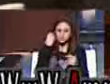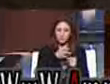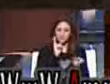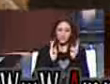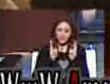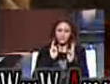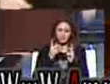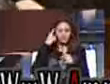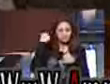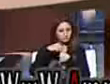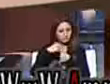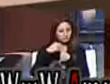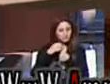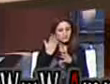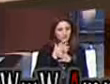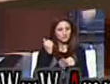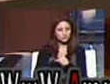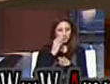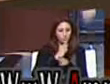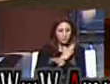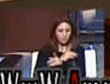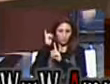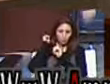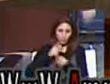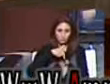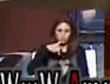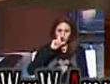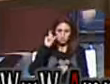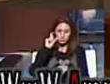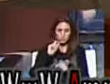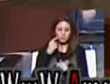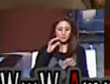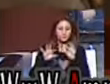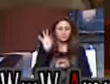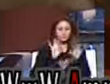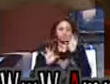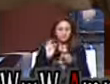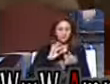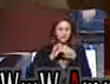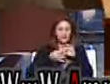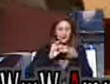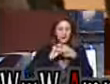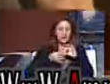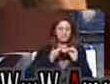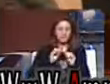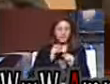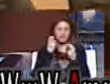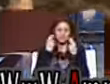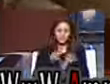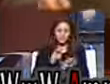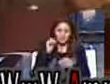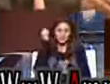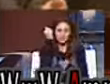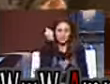بتحتضن الدستور بعد نفاذه. واعلن المستشار الغرياني عن تشكيل جمعية اهلية تحمل اسم الجمعية